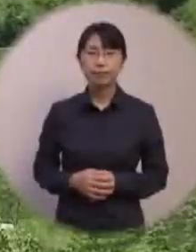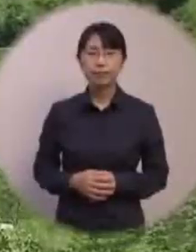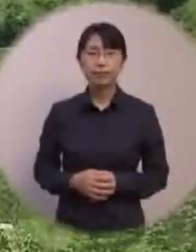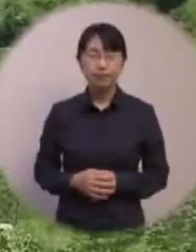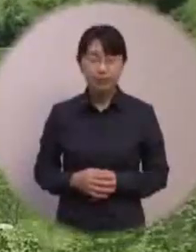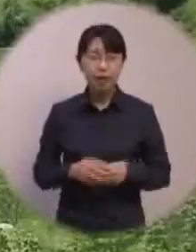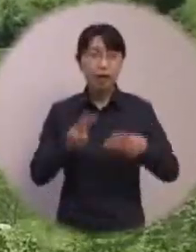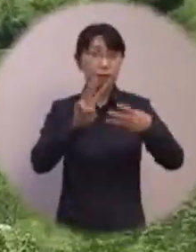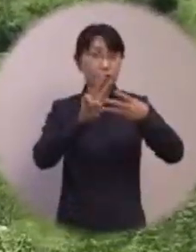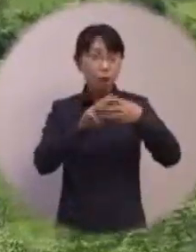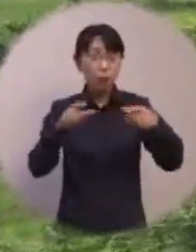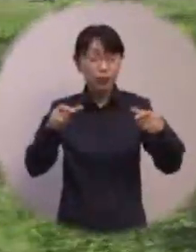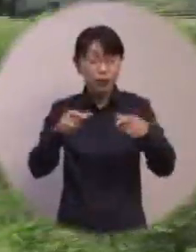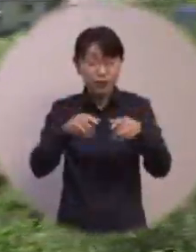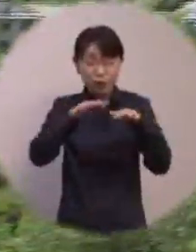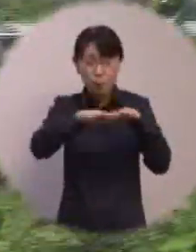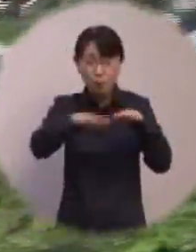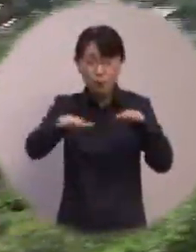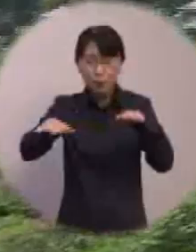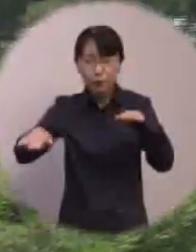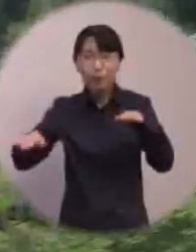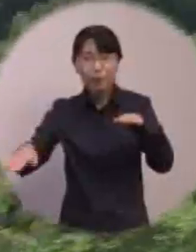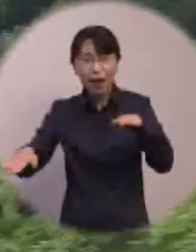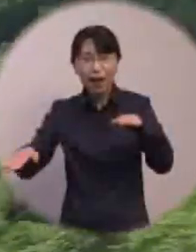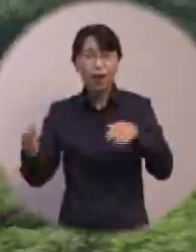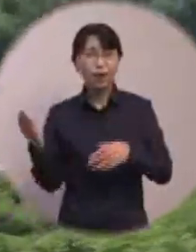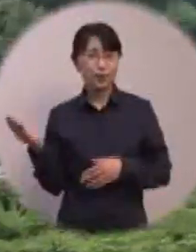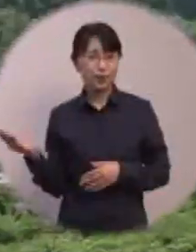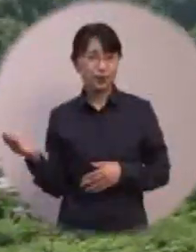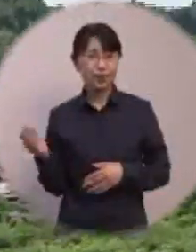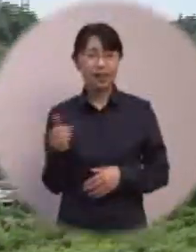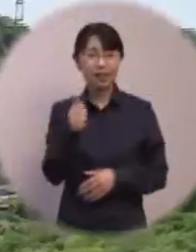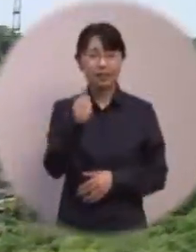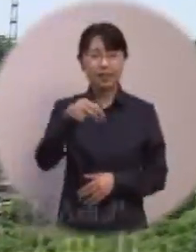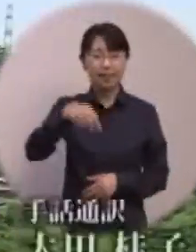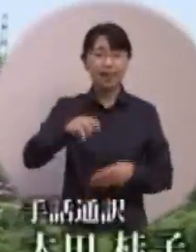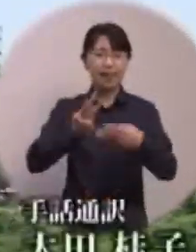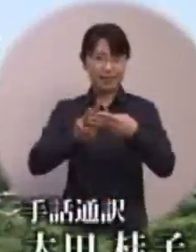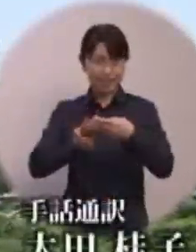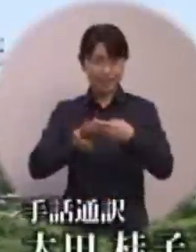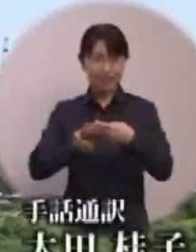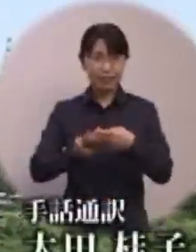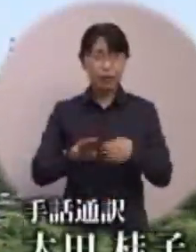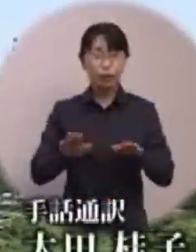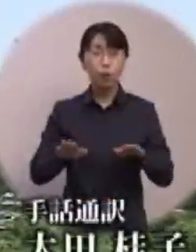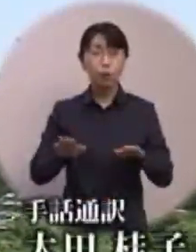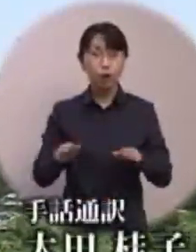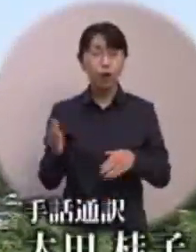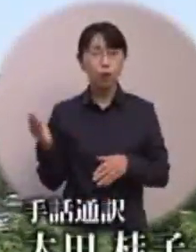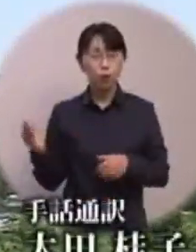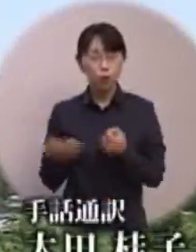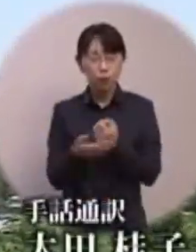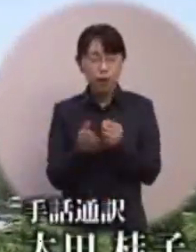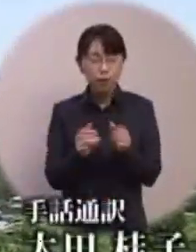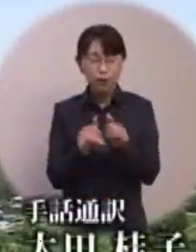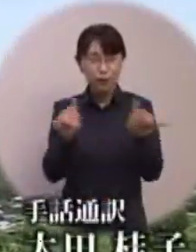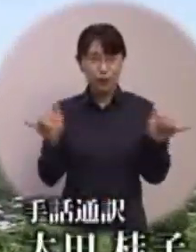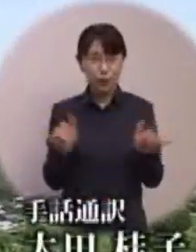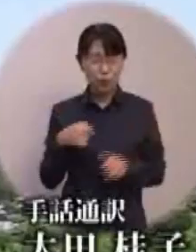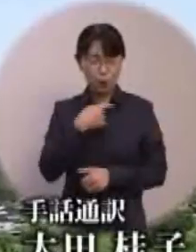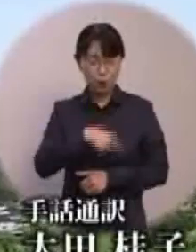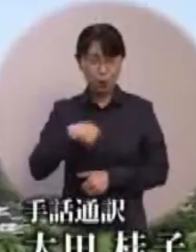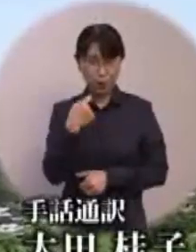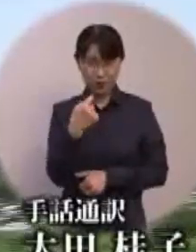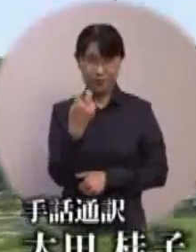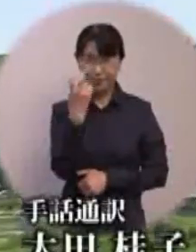小さな田んぼがだんだんに連なっている、こちらが棚田です。今回は棚田を守る人々の思